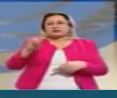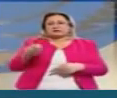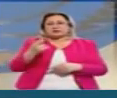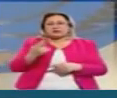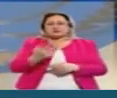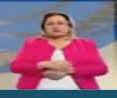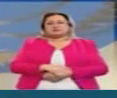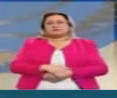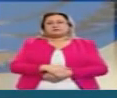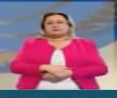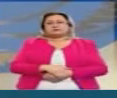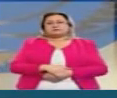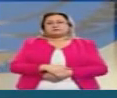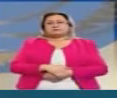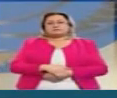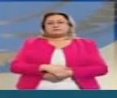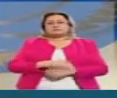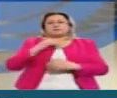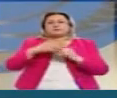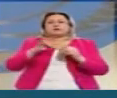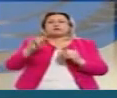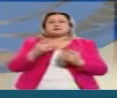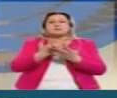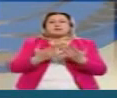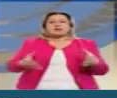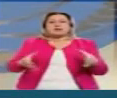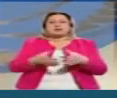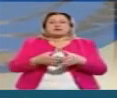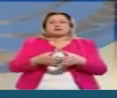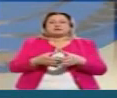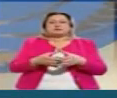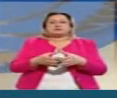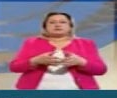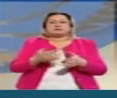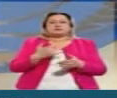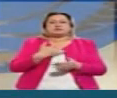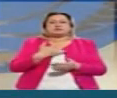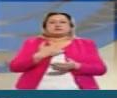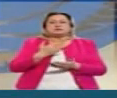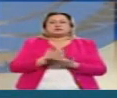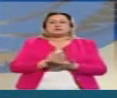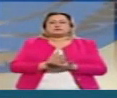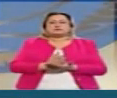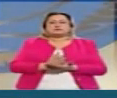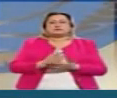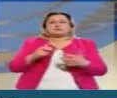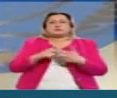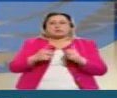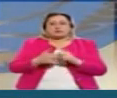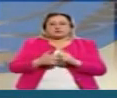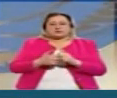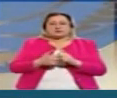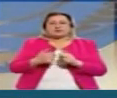алдында да өте өзекті мәселелер тұр. Жалпы біздің қоғамның алдында өзекті мәселелер тұр. Сондықтан менің ойымша